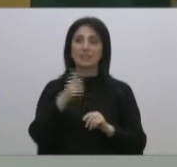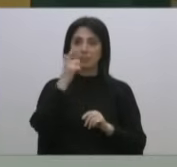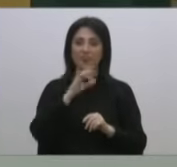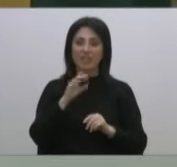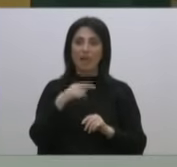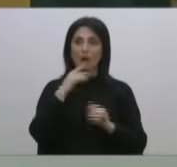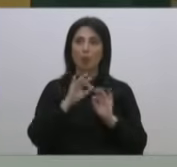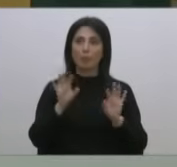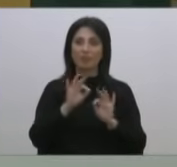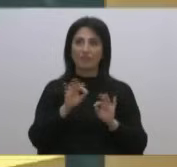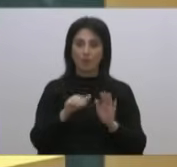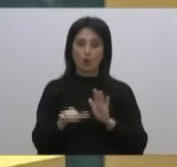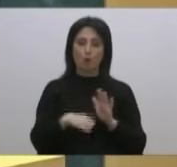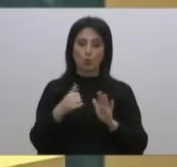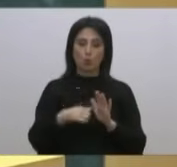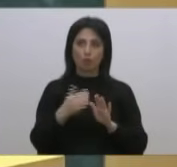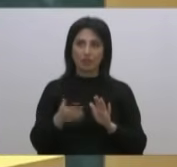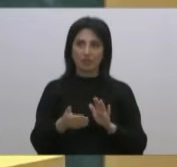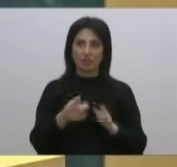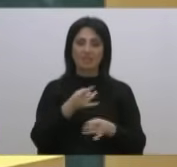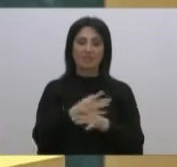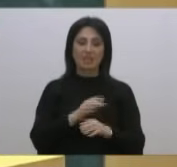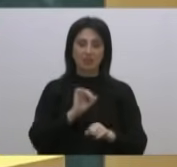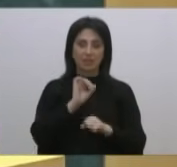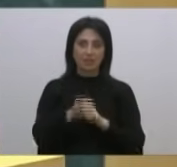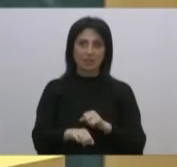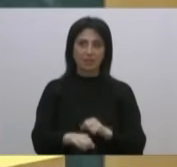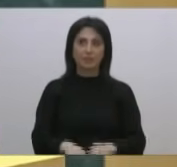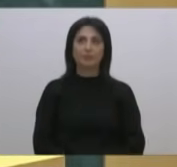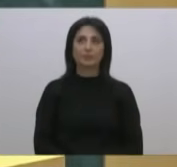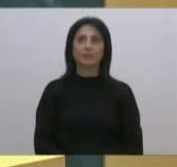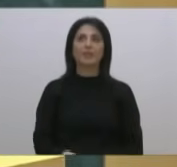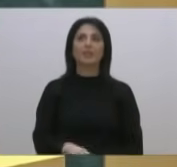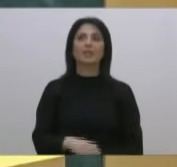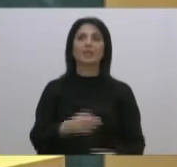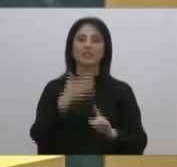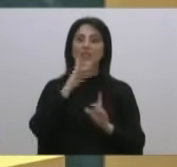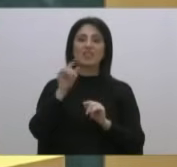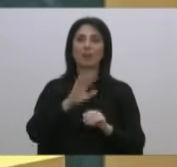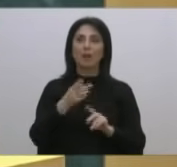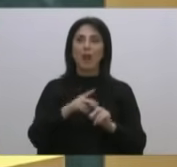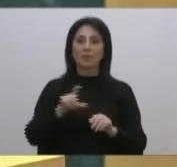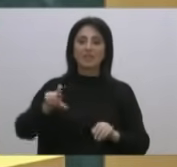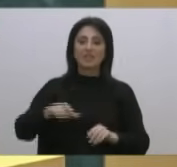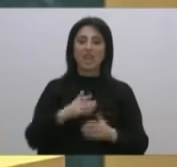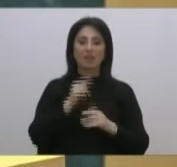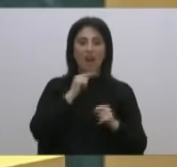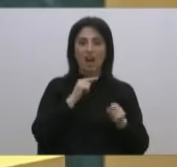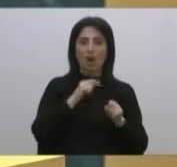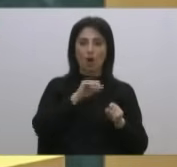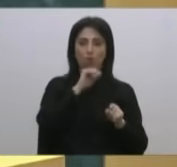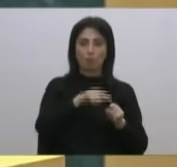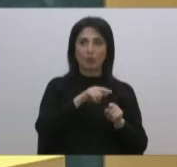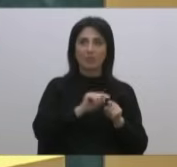baton Irak, e un nevaro. Umș eurobis, sigaribis, dați levis, s-a zguer turbața, uite, salhi, amis, car, uaris,